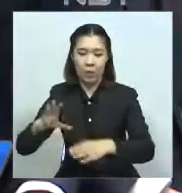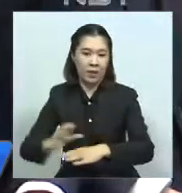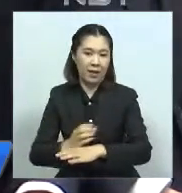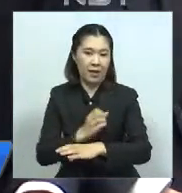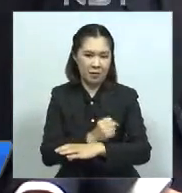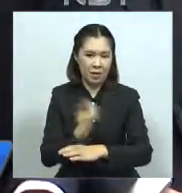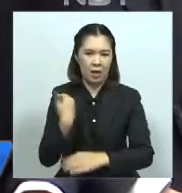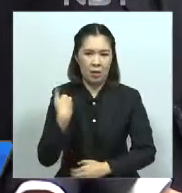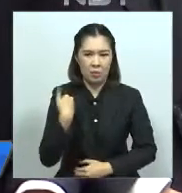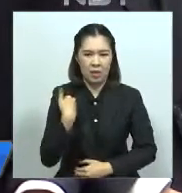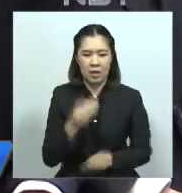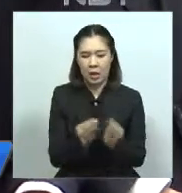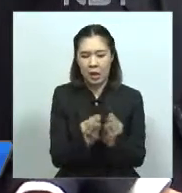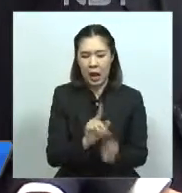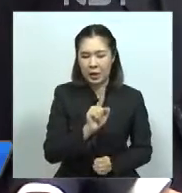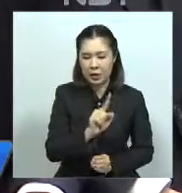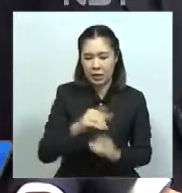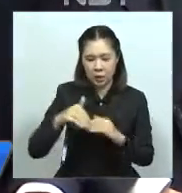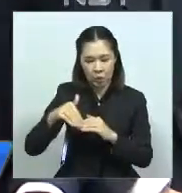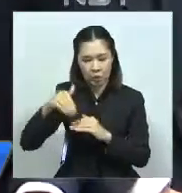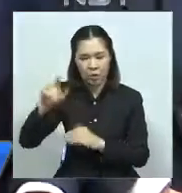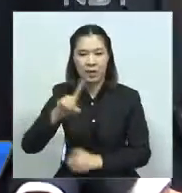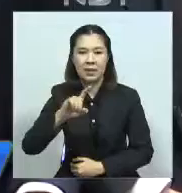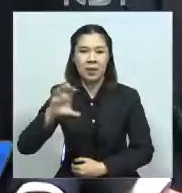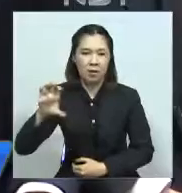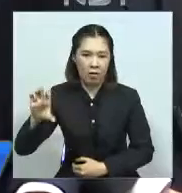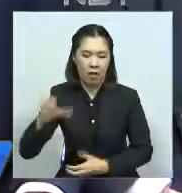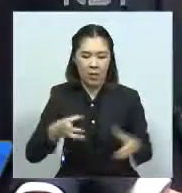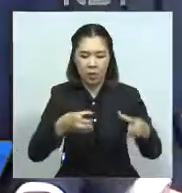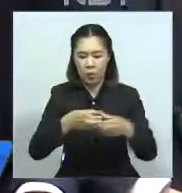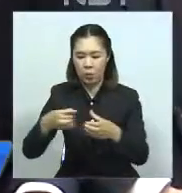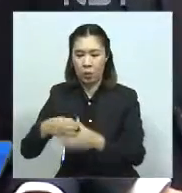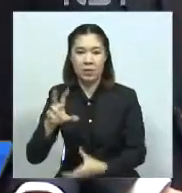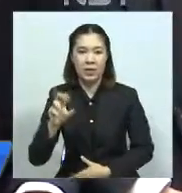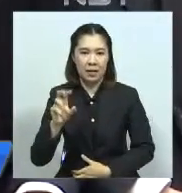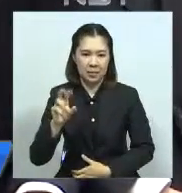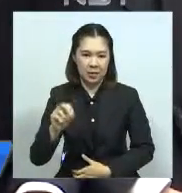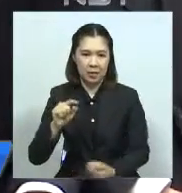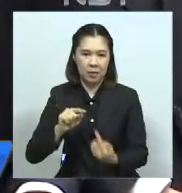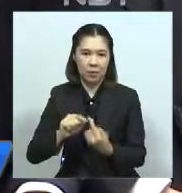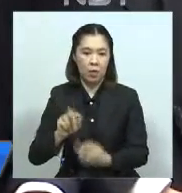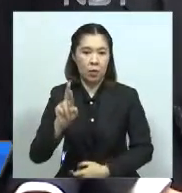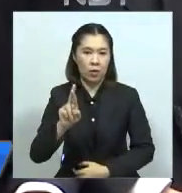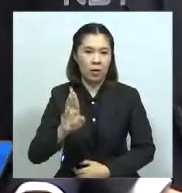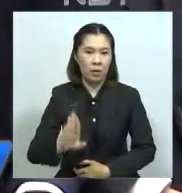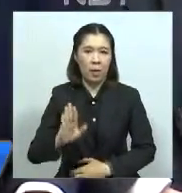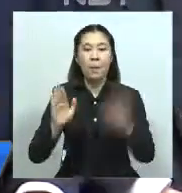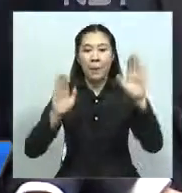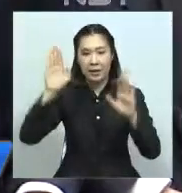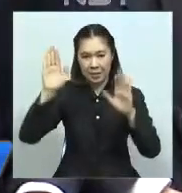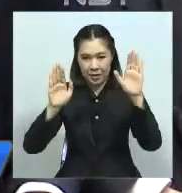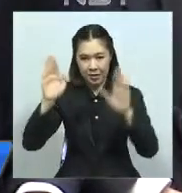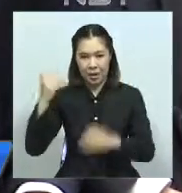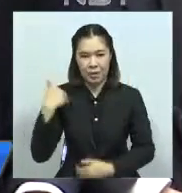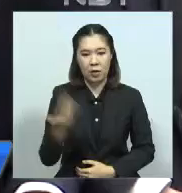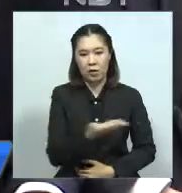จนกระทั่งมากกว่า100เสียงเกือบ30พรรคเป็นความหลากหลายในระบอบประชาธิปไตยที่เป็นคำตอบจากพี่น้องประช